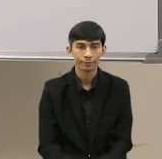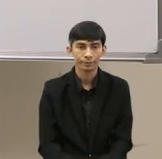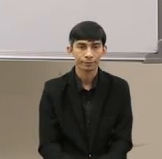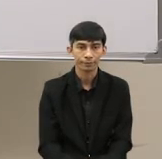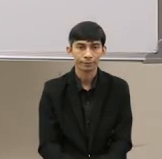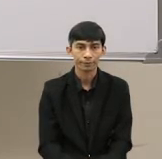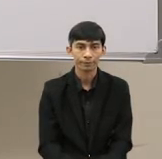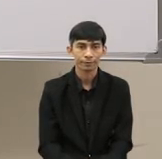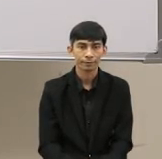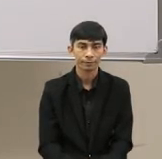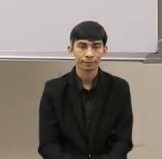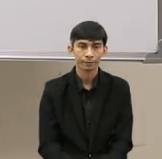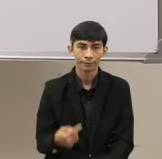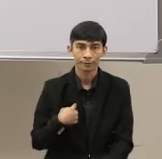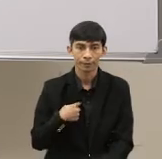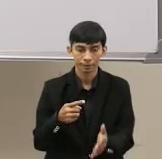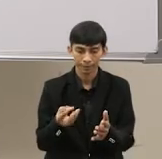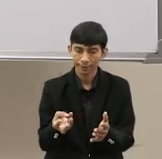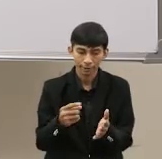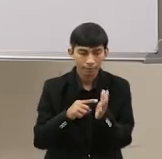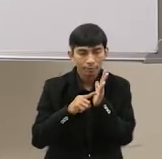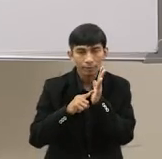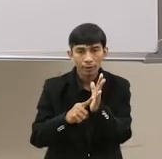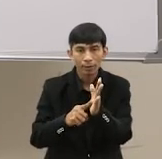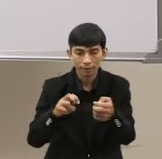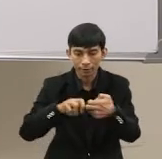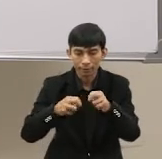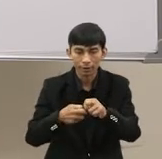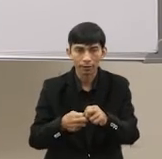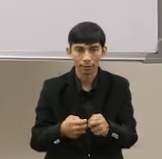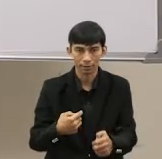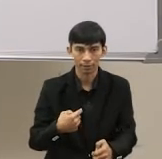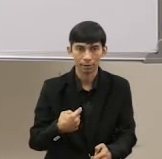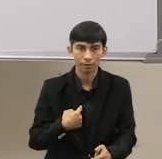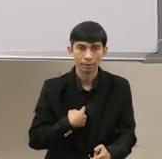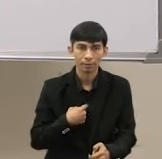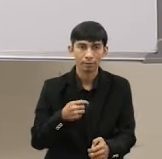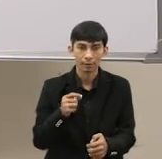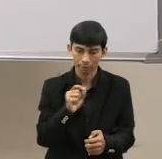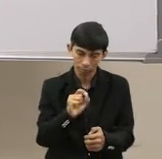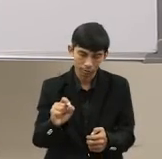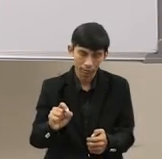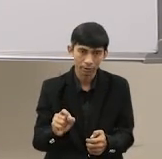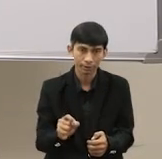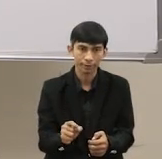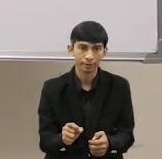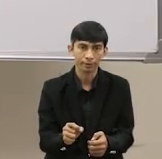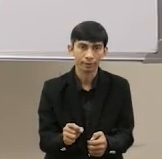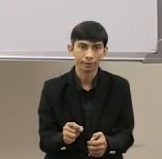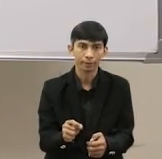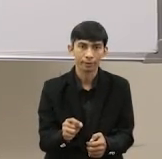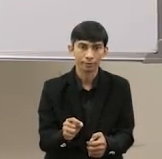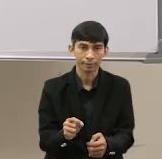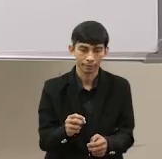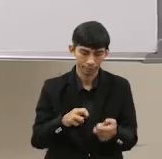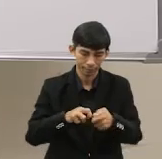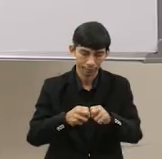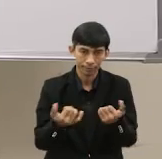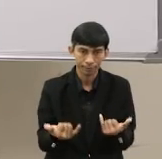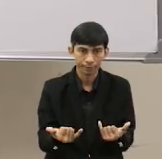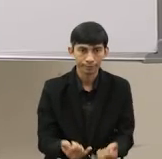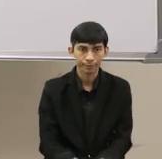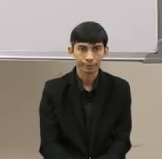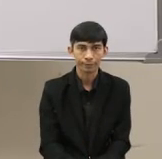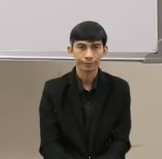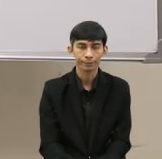khu nâng bằng hán chấm nót đây nè khu bán tái xa mẹp là bác lệ nè chân xong bà giặt bằng phót tới